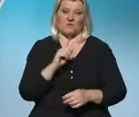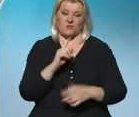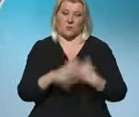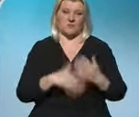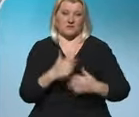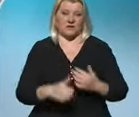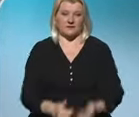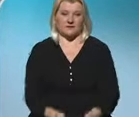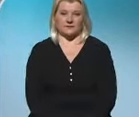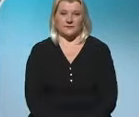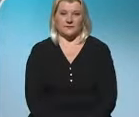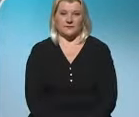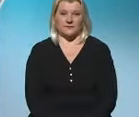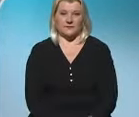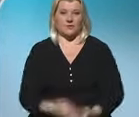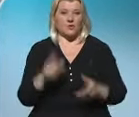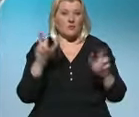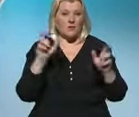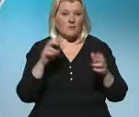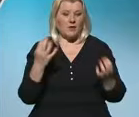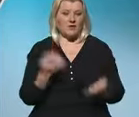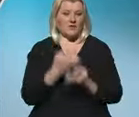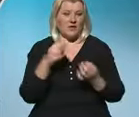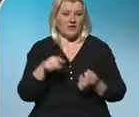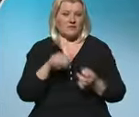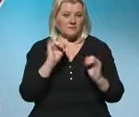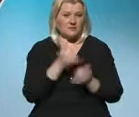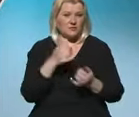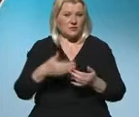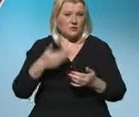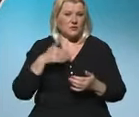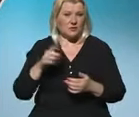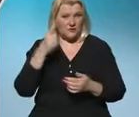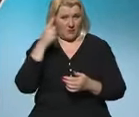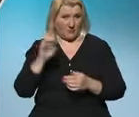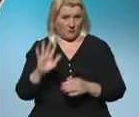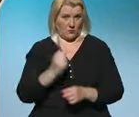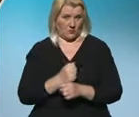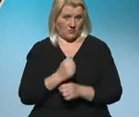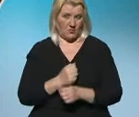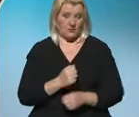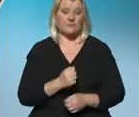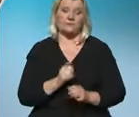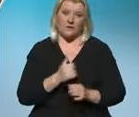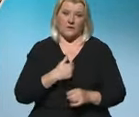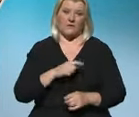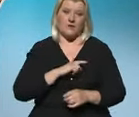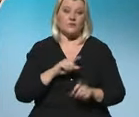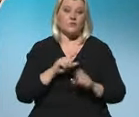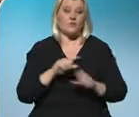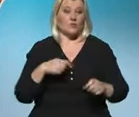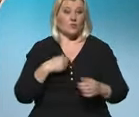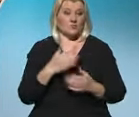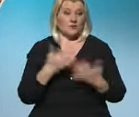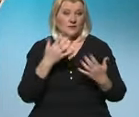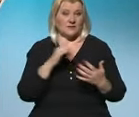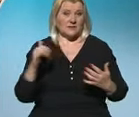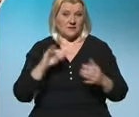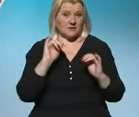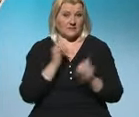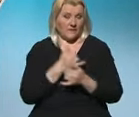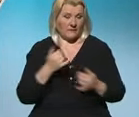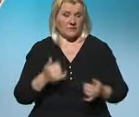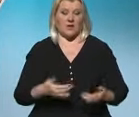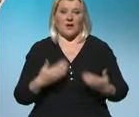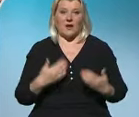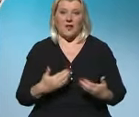hodně. Vy jste si vymyslela to téma toho videoklipu? Ano, ano, protože slavím, jak jsem říkala, 10 let na hudební scéně a v tomhle roce